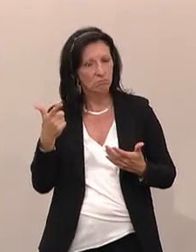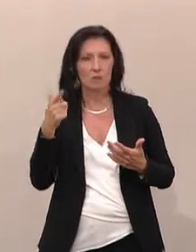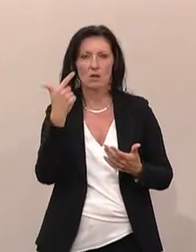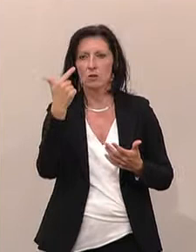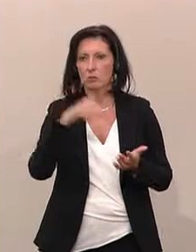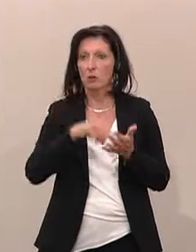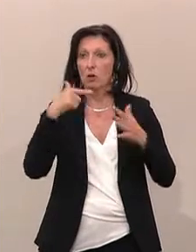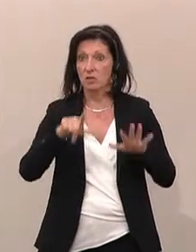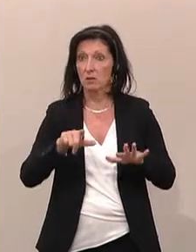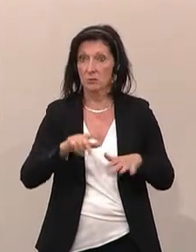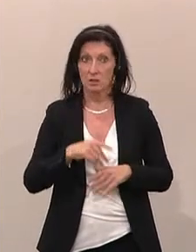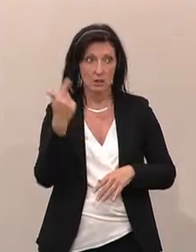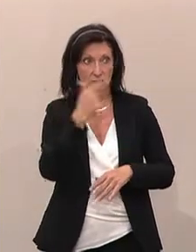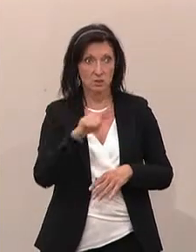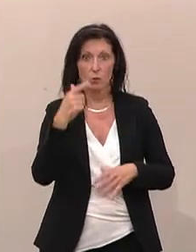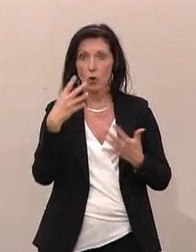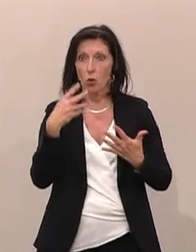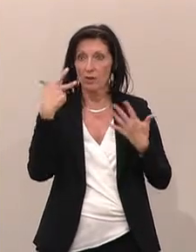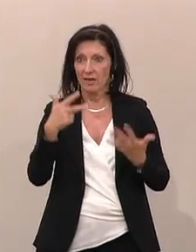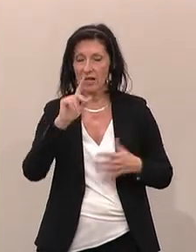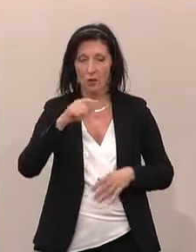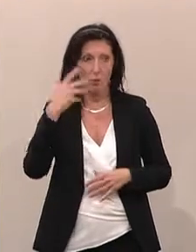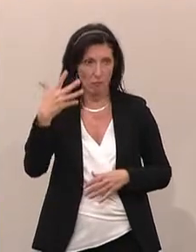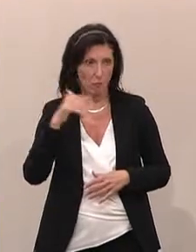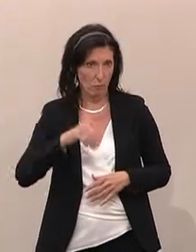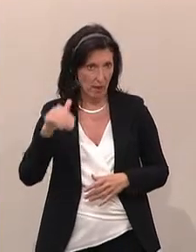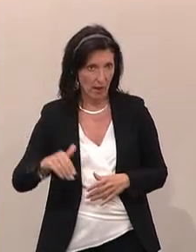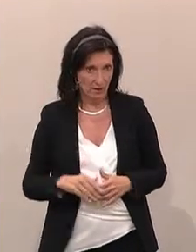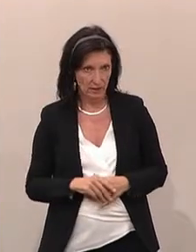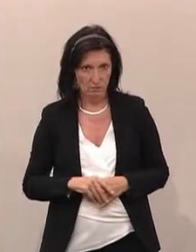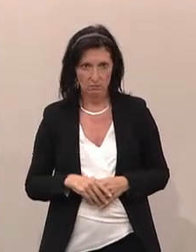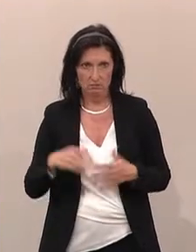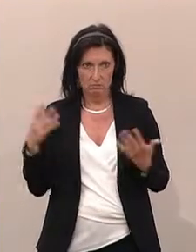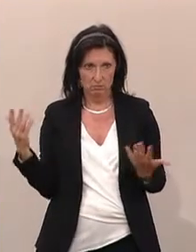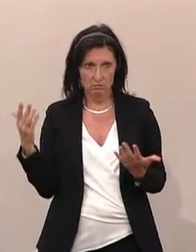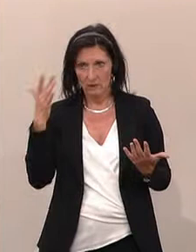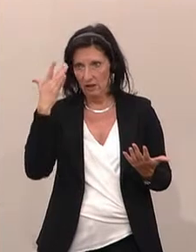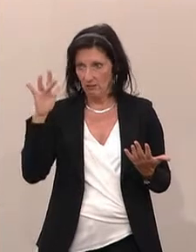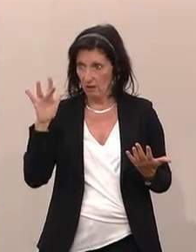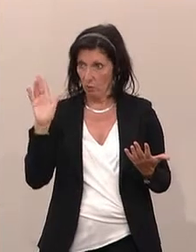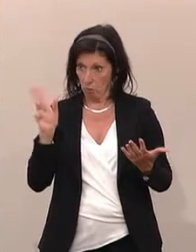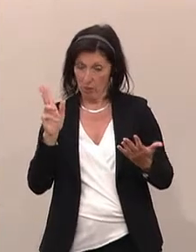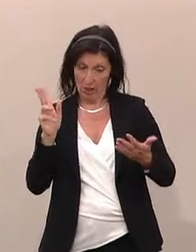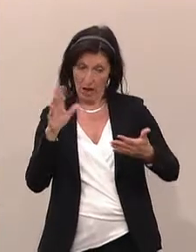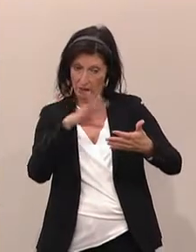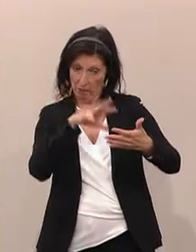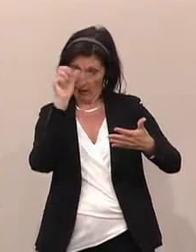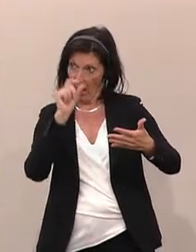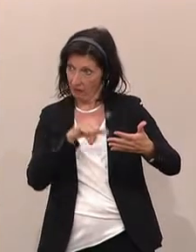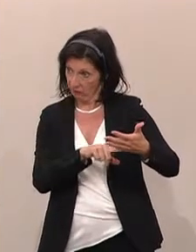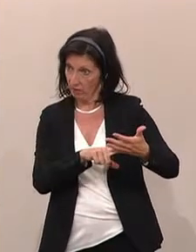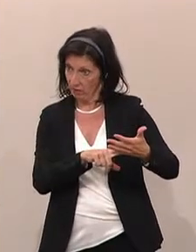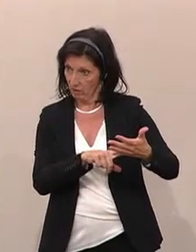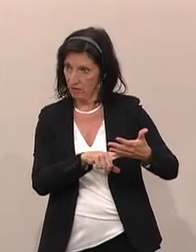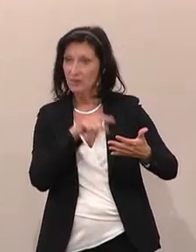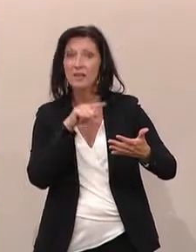Maastricht-Verschuldung 2017 289,5 Milliarden. Und ich weiß nicht sozusagen, wie weit man es hinterfassend sozusagen die Zahlen begreift.